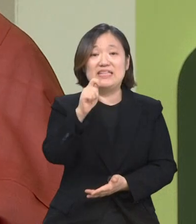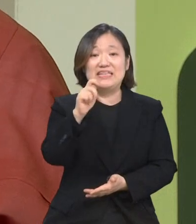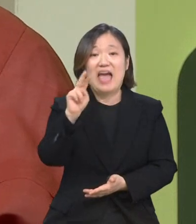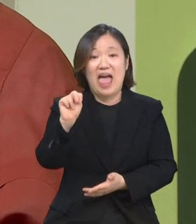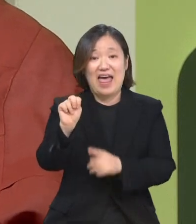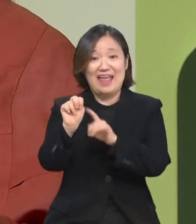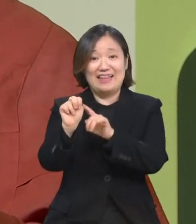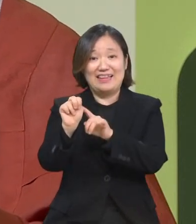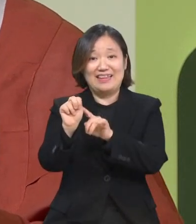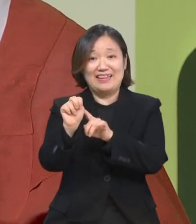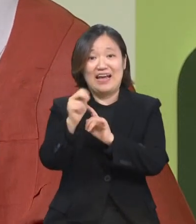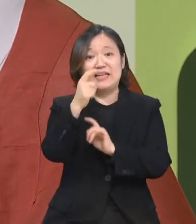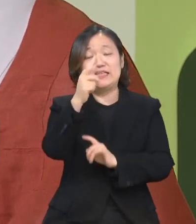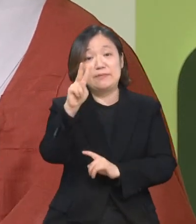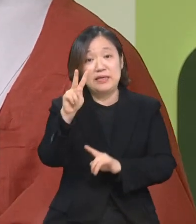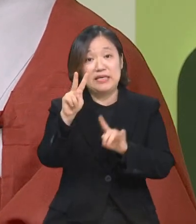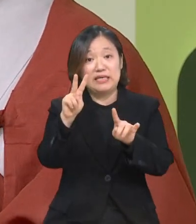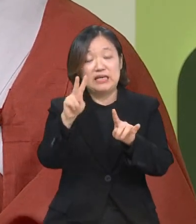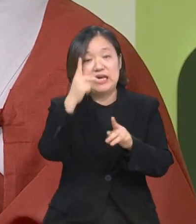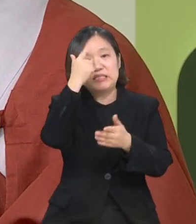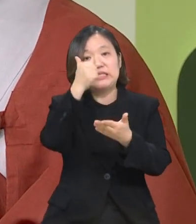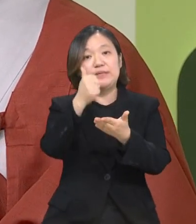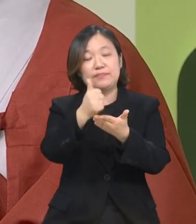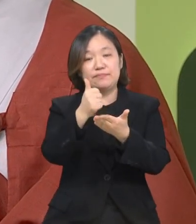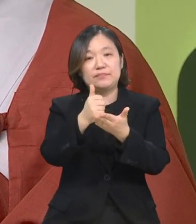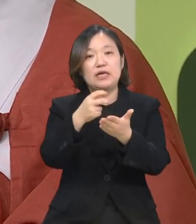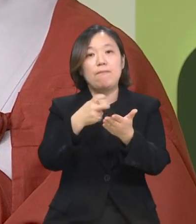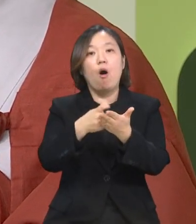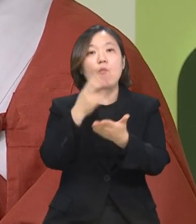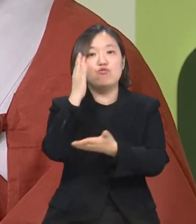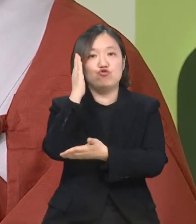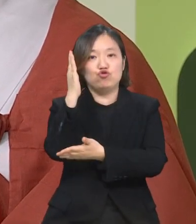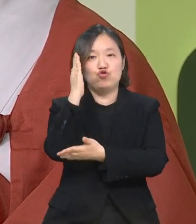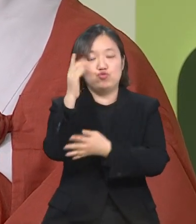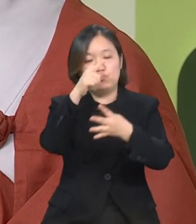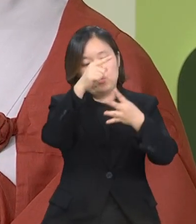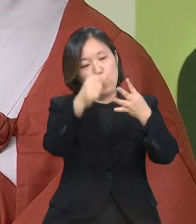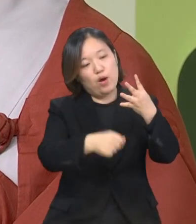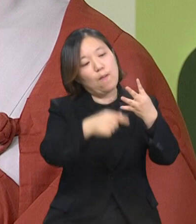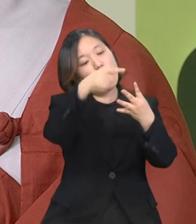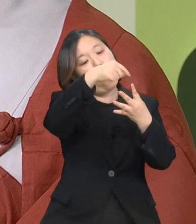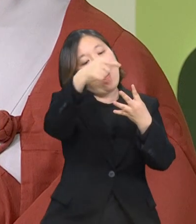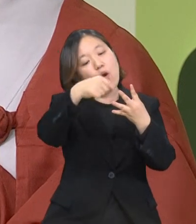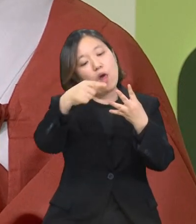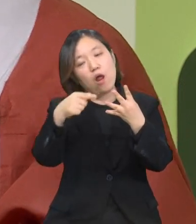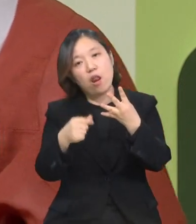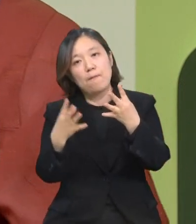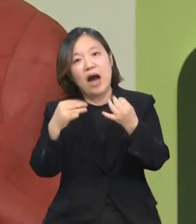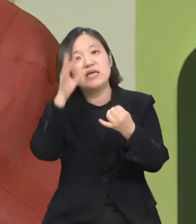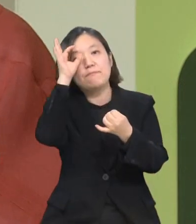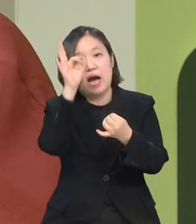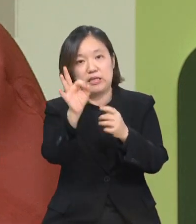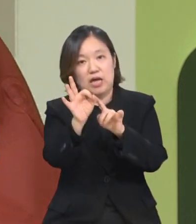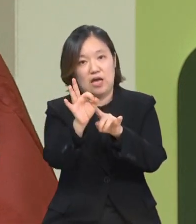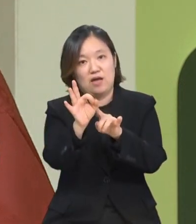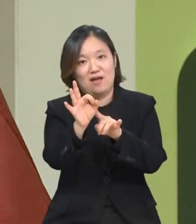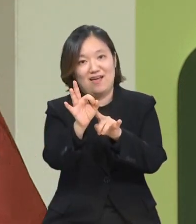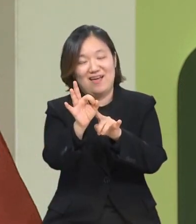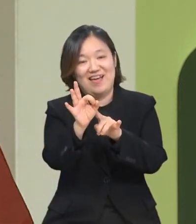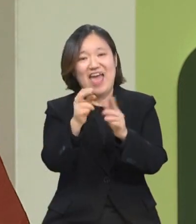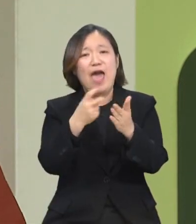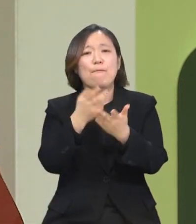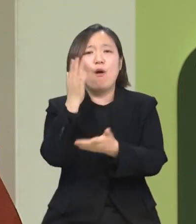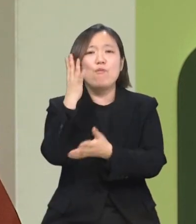법문하고 강의하시는 스님들 법문을 다 이렇게 다 골라볼 정도로 그렇게 이제 법문 듣는